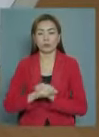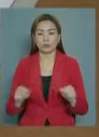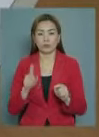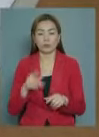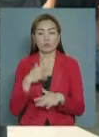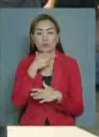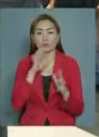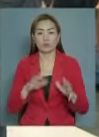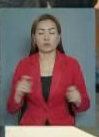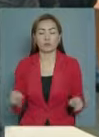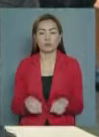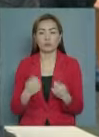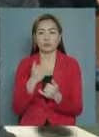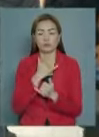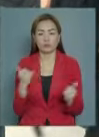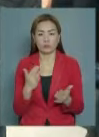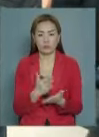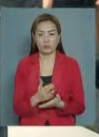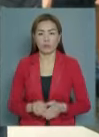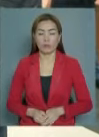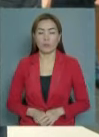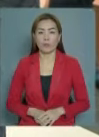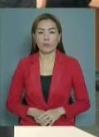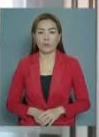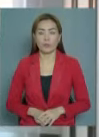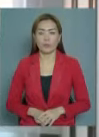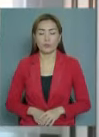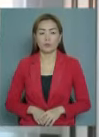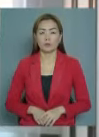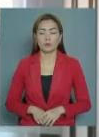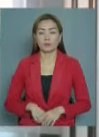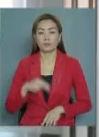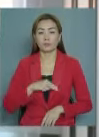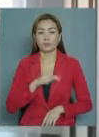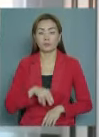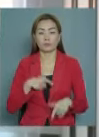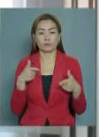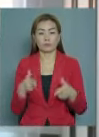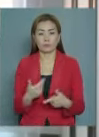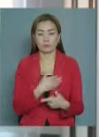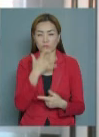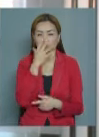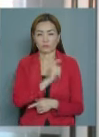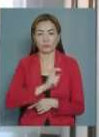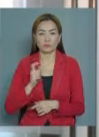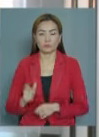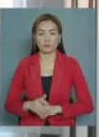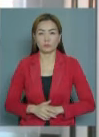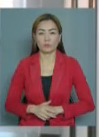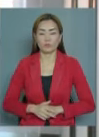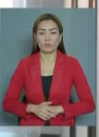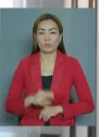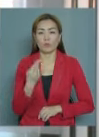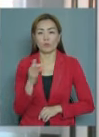бірақ көпшілігі заңнан аттап құқық бұзушылыққа барады, дейді мамандар. Еңбекші көшіп келушілерге рұқсат алу үшін осы шетел азаматтары